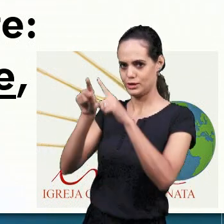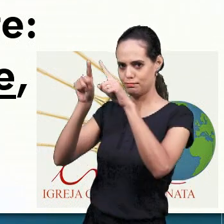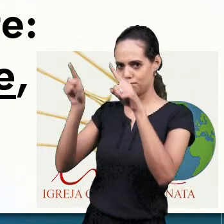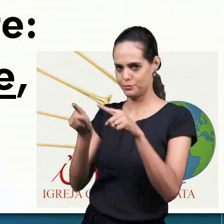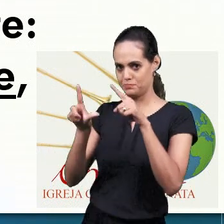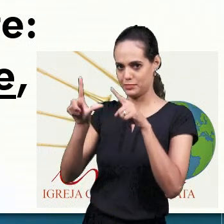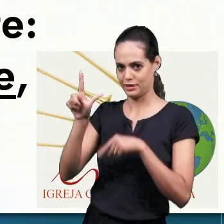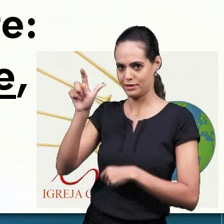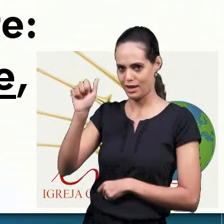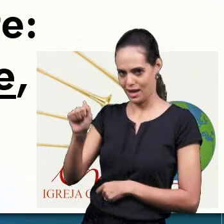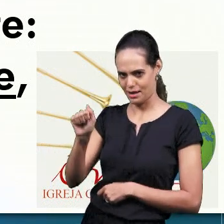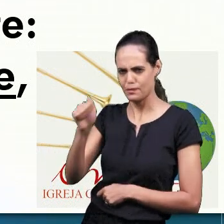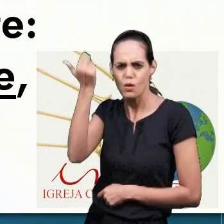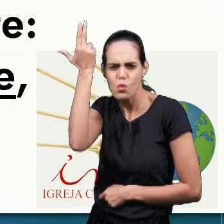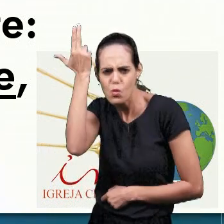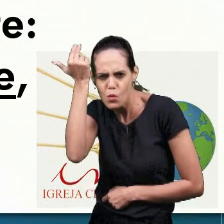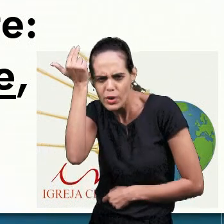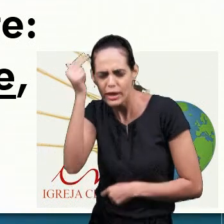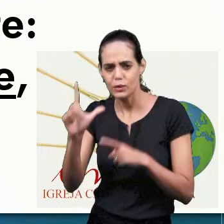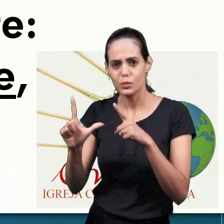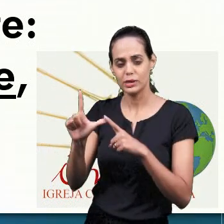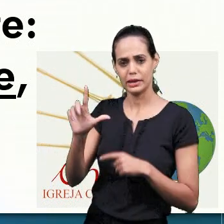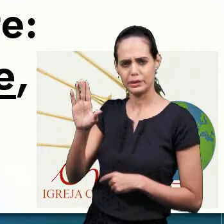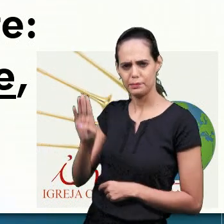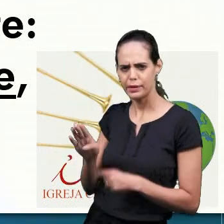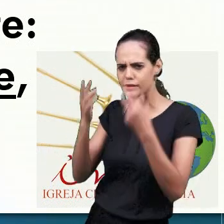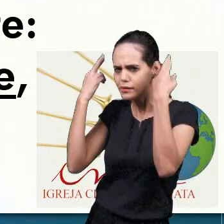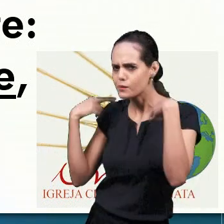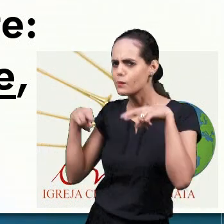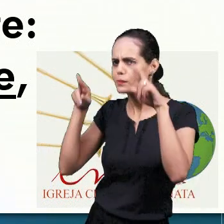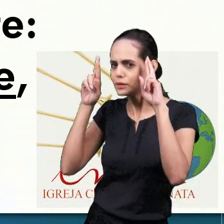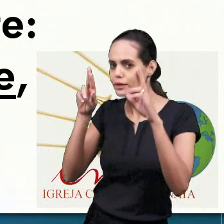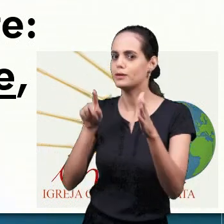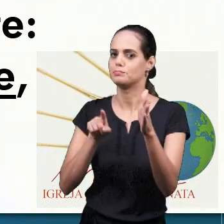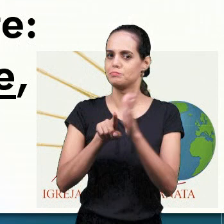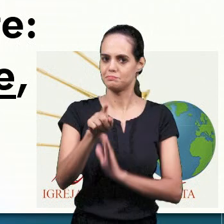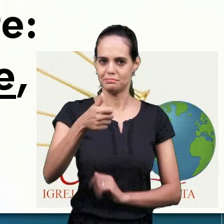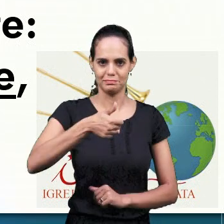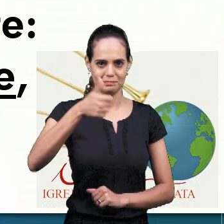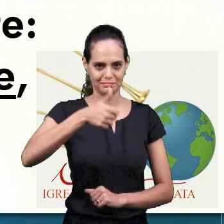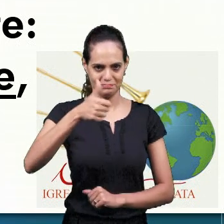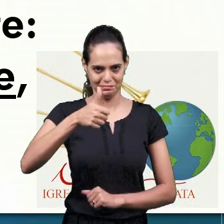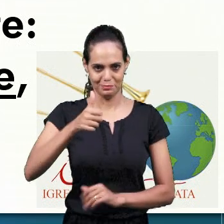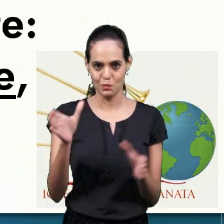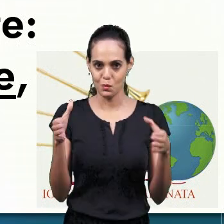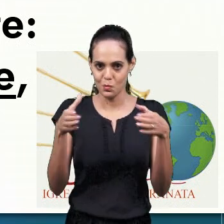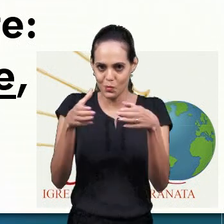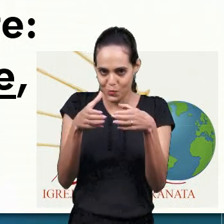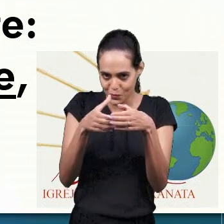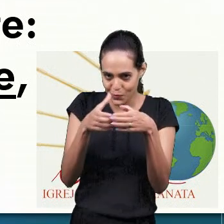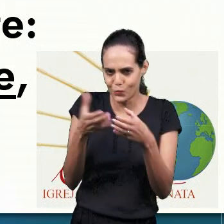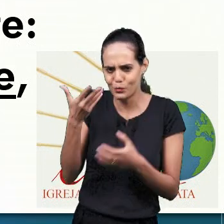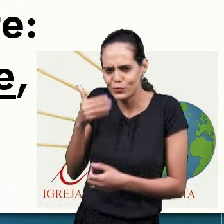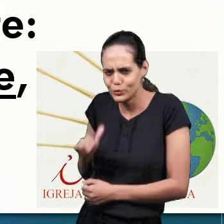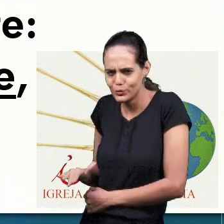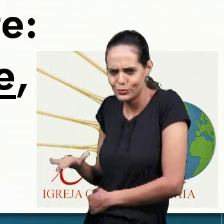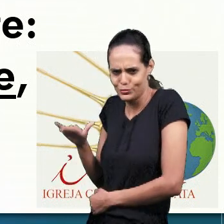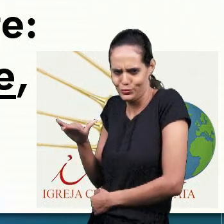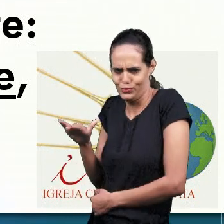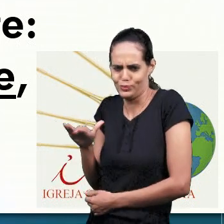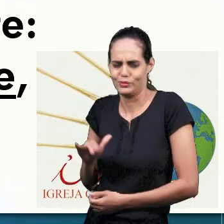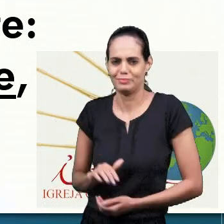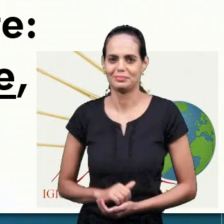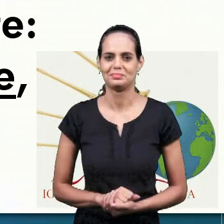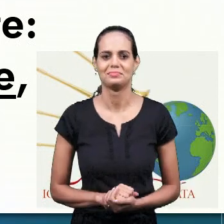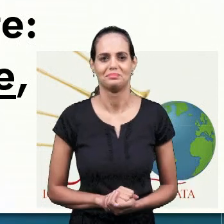Pâque? Faites un X. Lettre A, l'agneau. Lettre B, l'agneau. C'est la question pour les